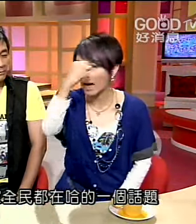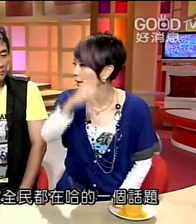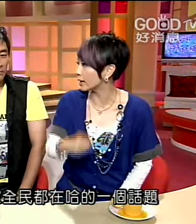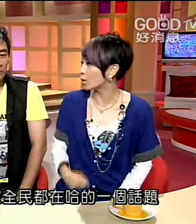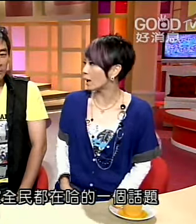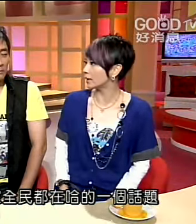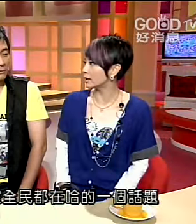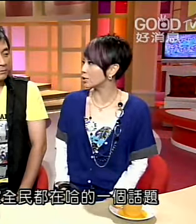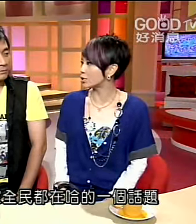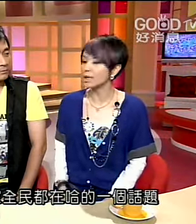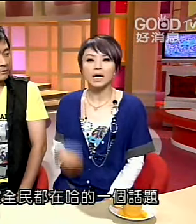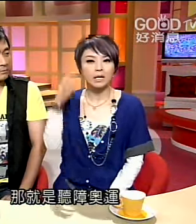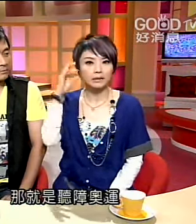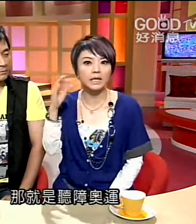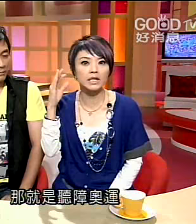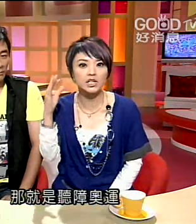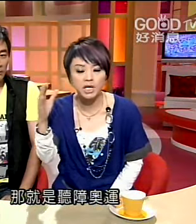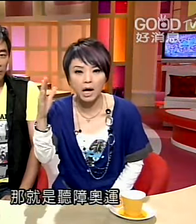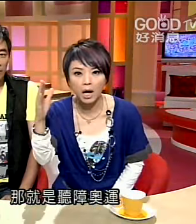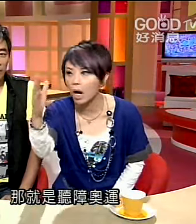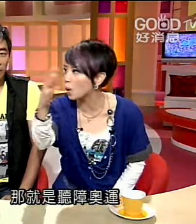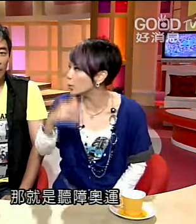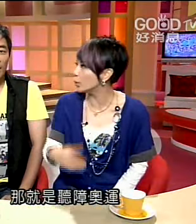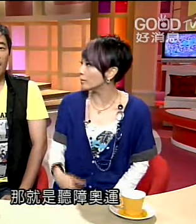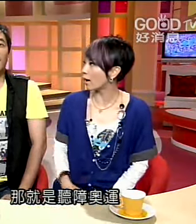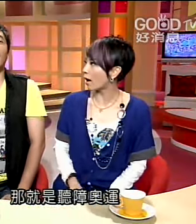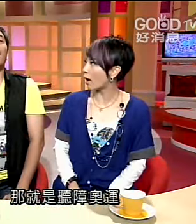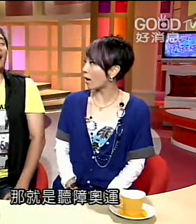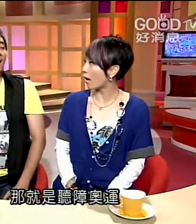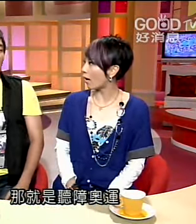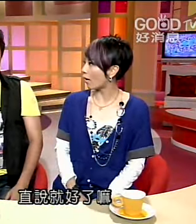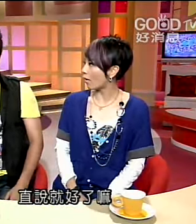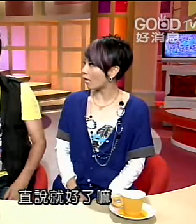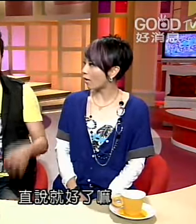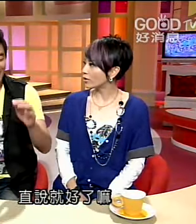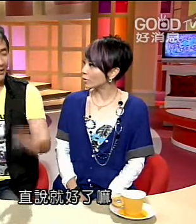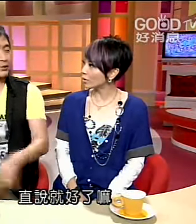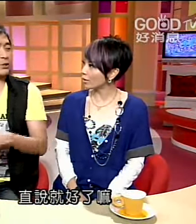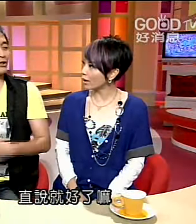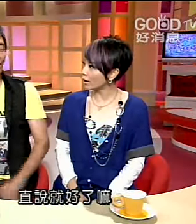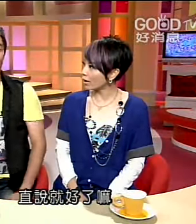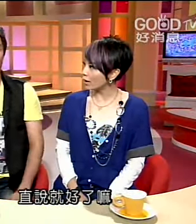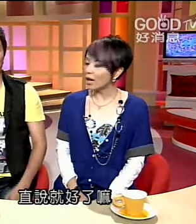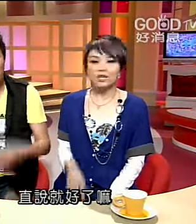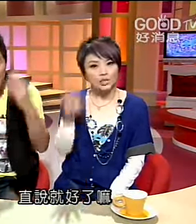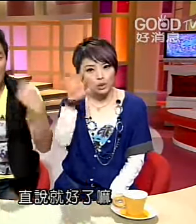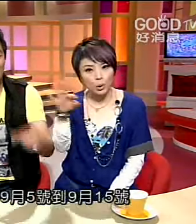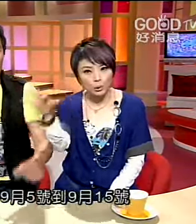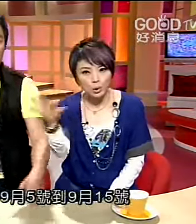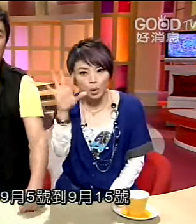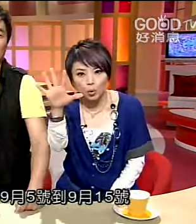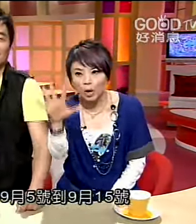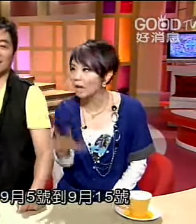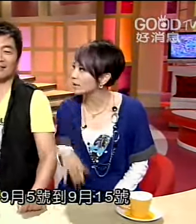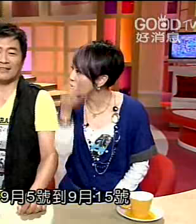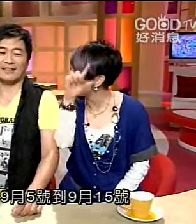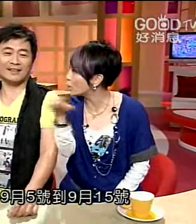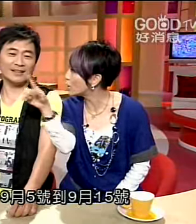都在哈的一个话题，那就是听障奥运啊，对不对？ 说就好了吗？